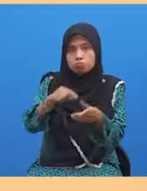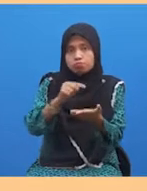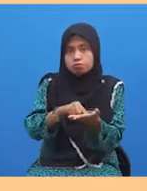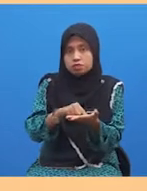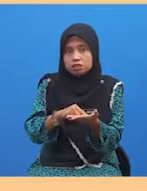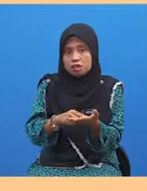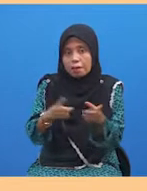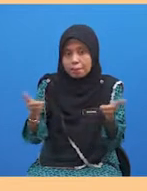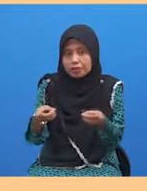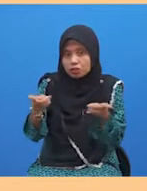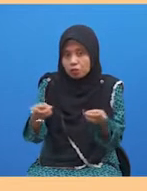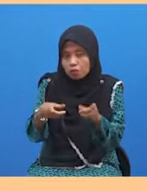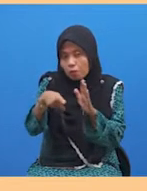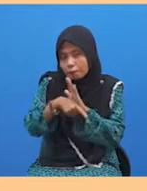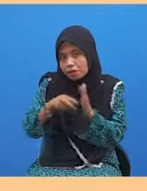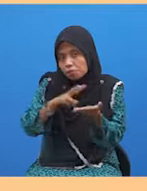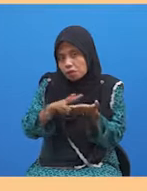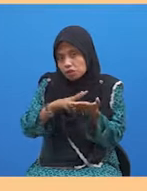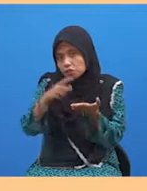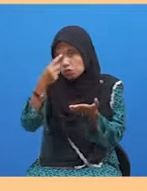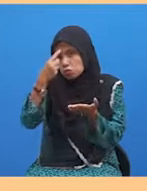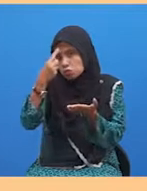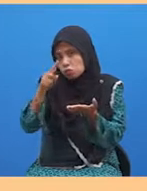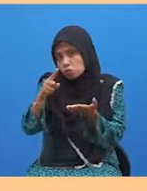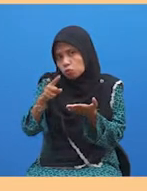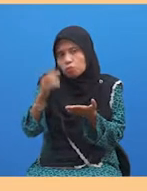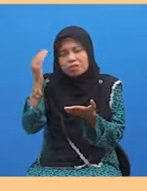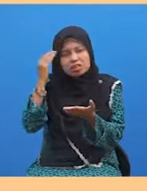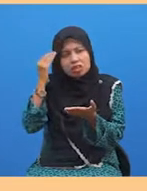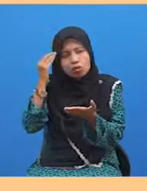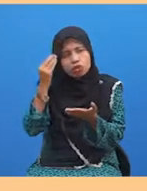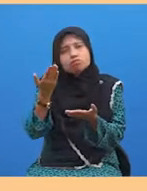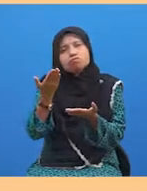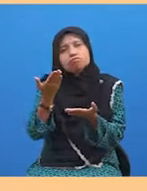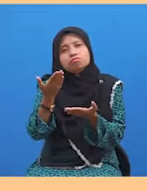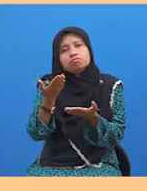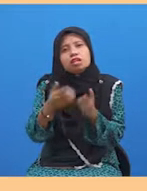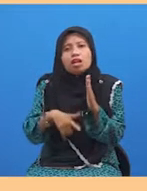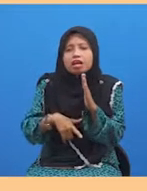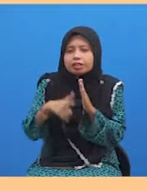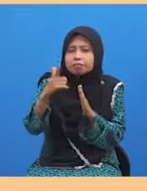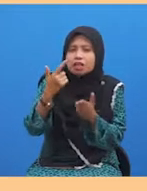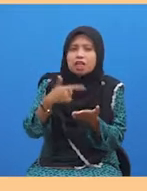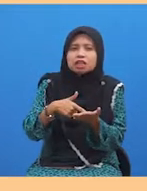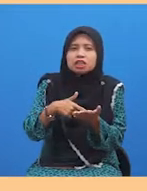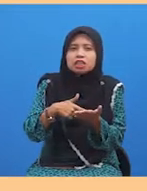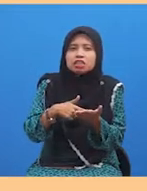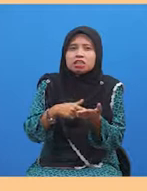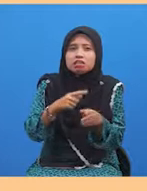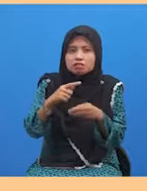ini mendorong pembaca untuk mengetahui lebih lanjut